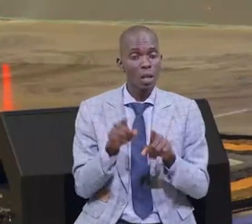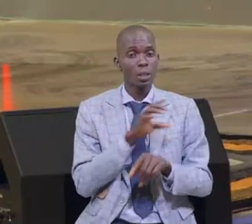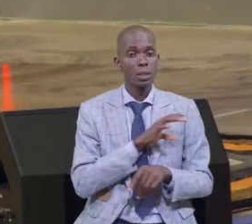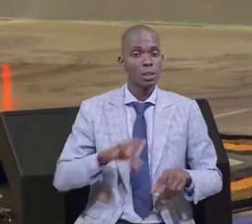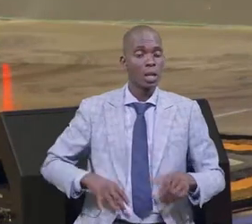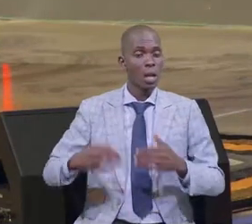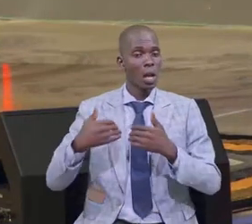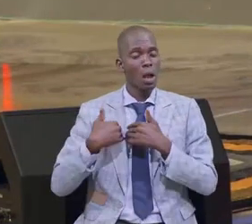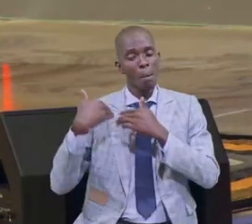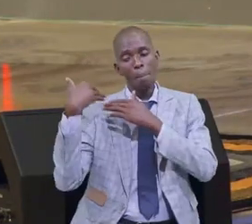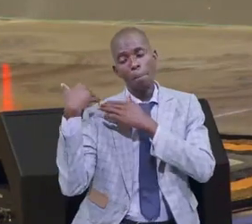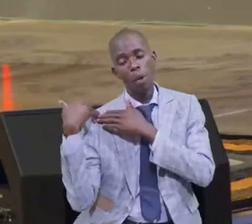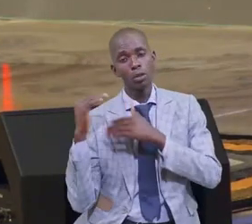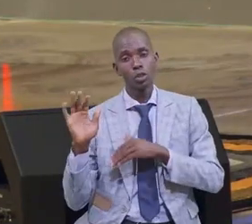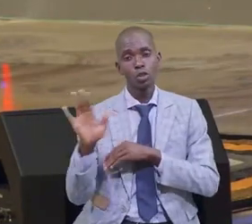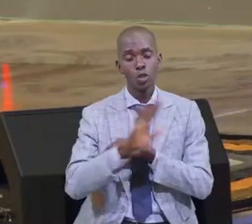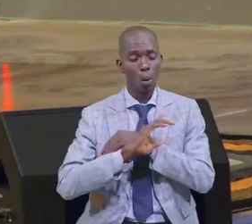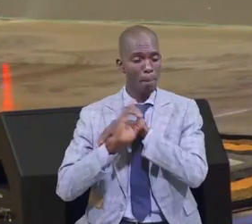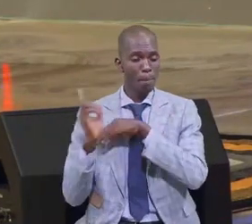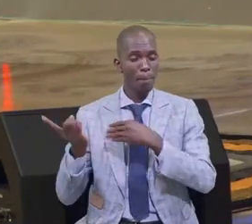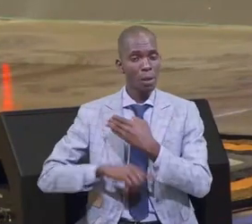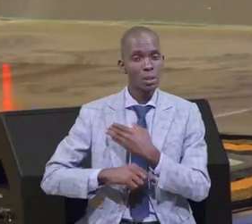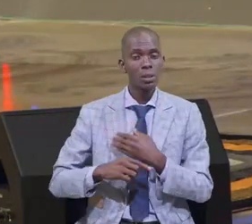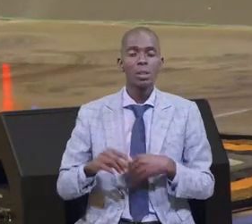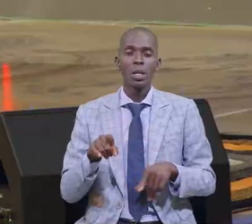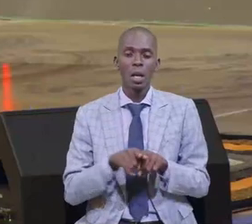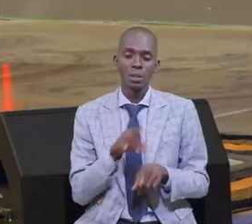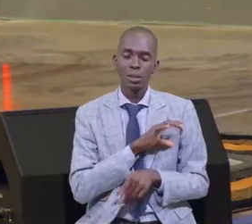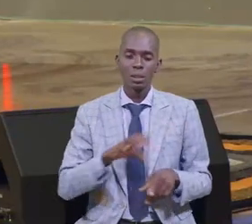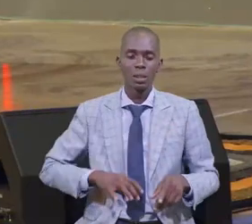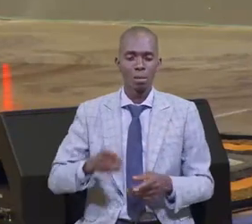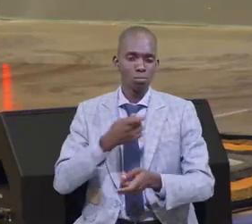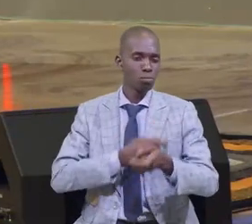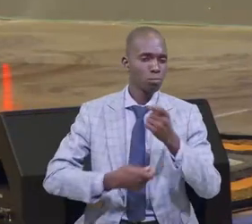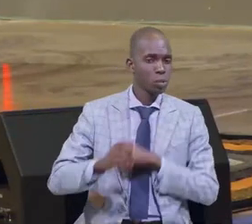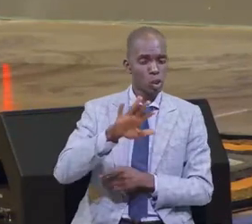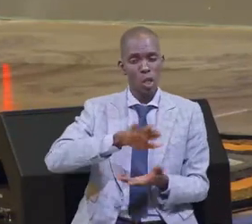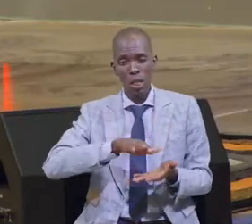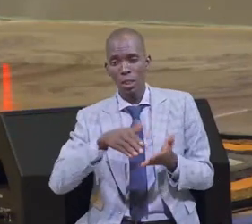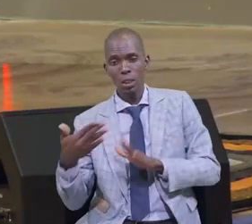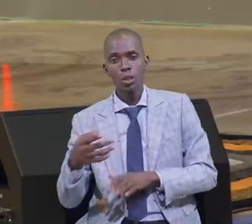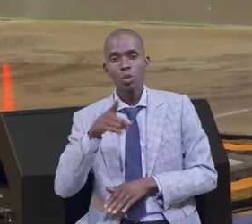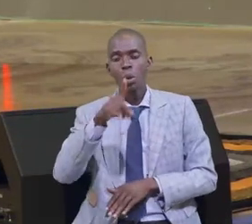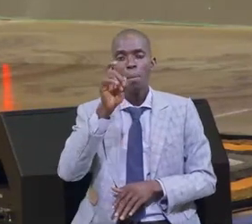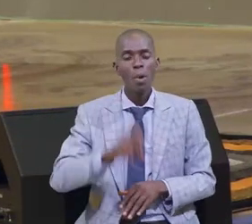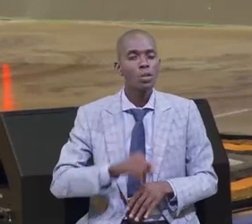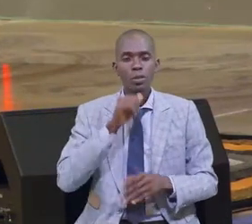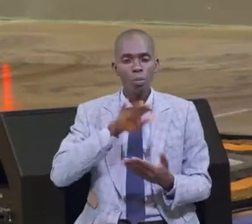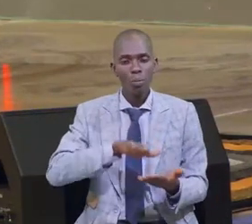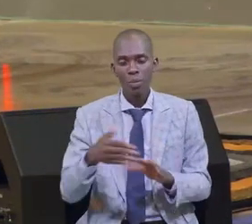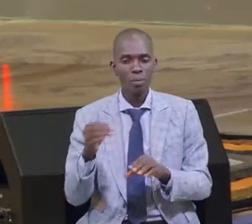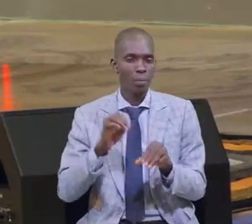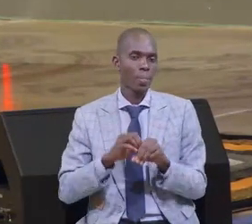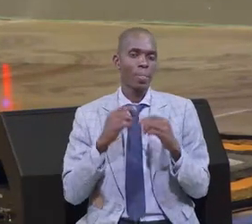Et Christ a porté votre châtiment. Il est mort à votre place. Vous ne devez